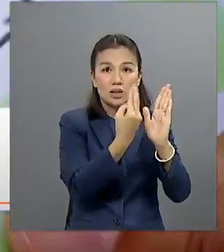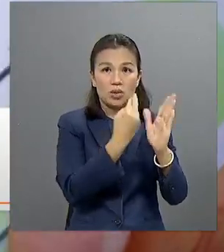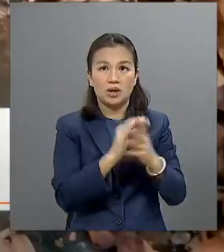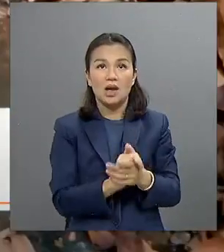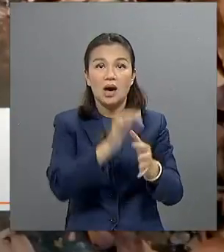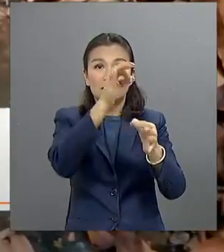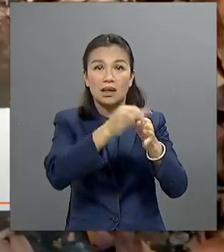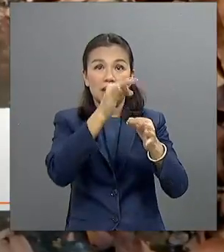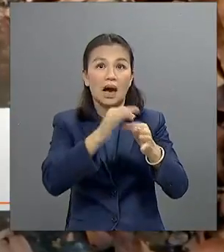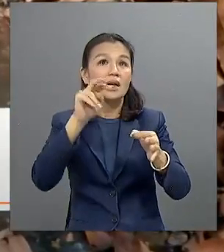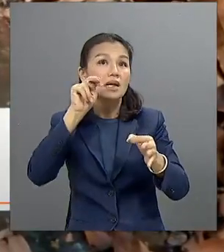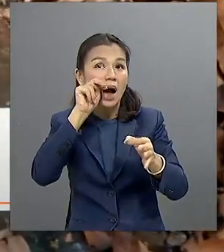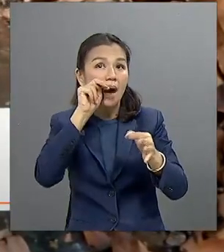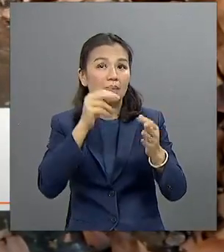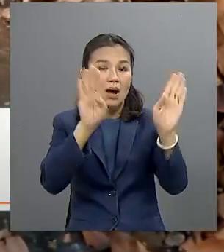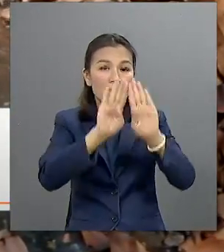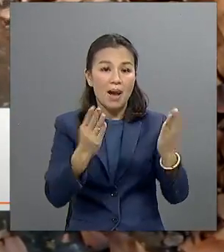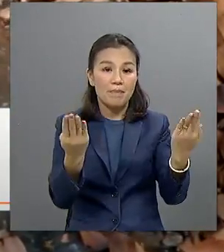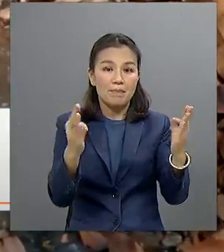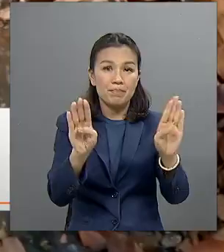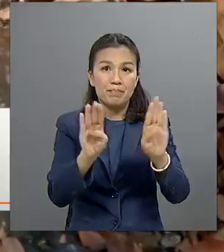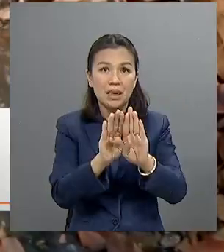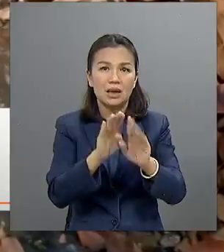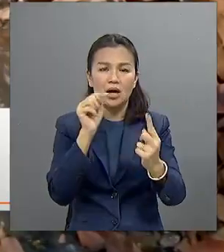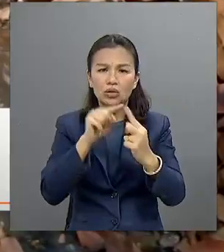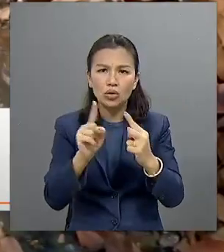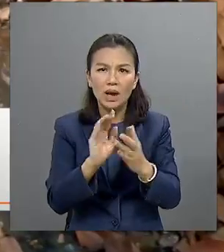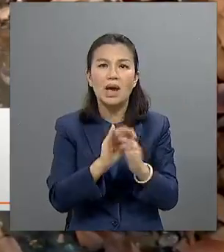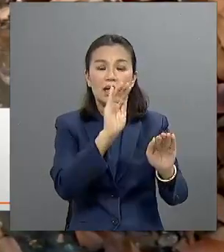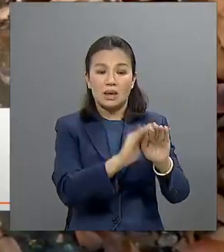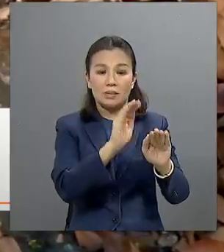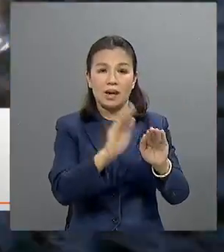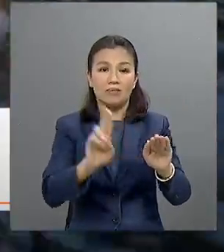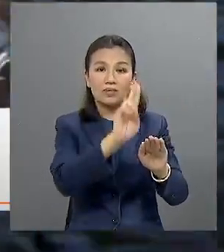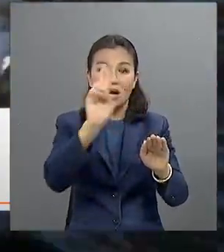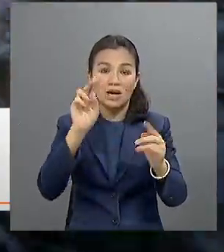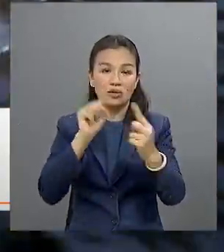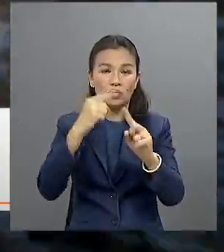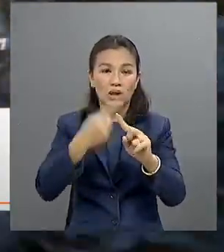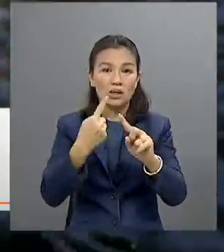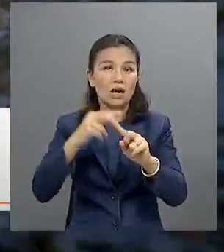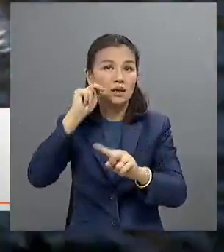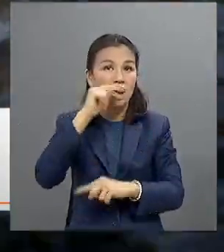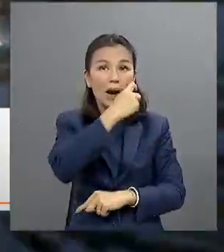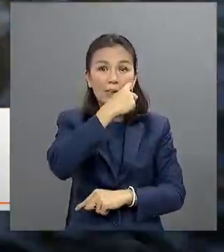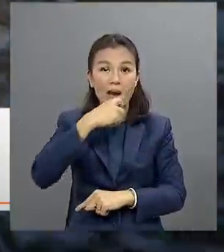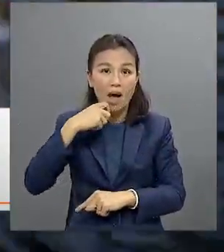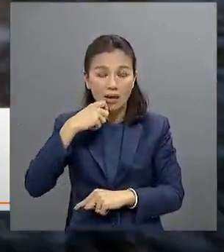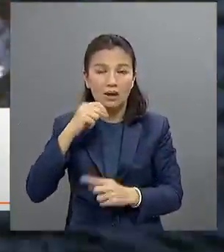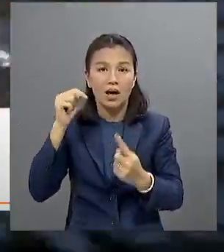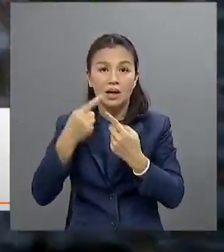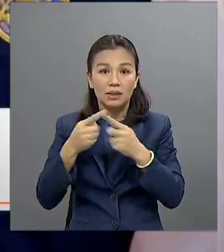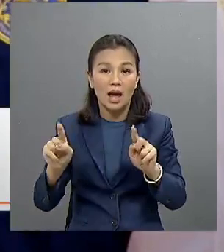แบบปิดเป็นนวัตกรรมกักเก็บน้ำไว้ใช้ในช่วงฤดูแล้งและใช้สำหรับระบายน้ำในช่วงฤดูน้ำหล